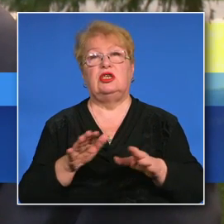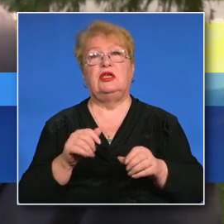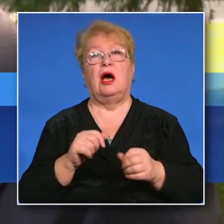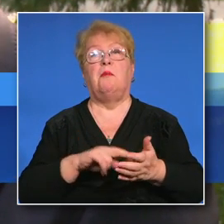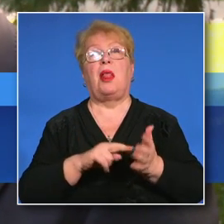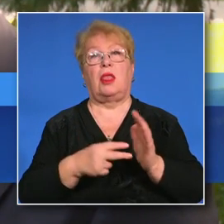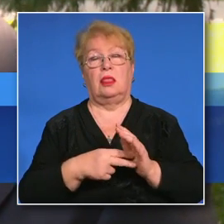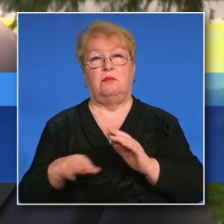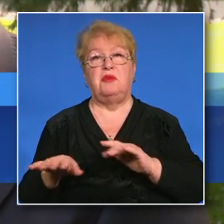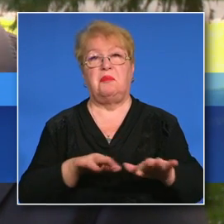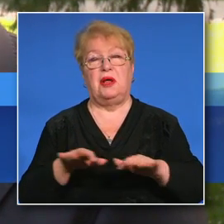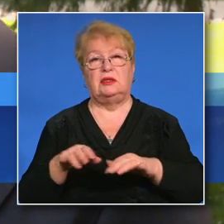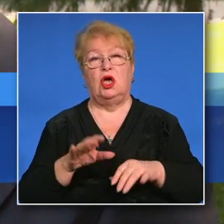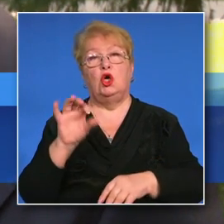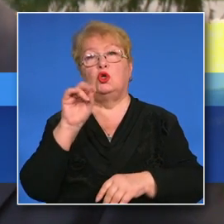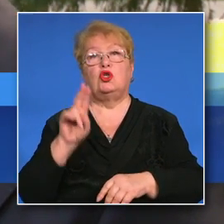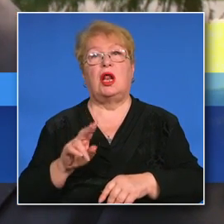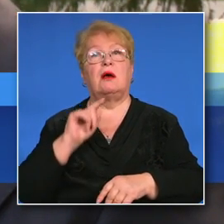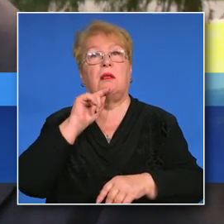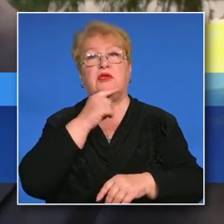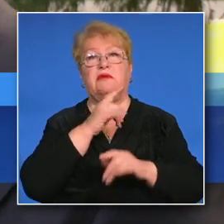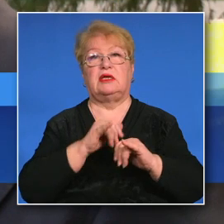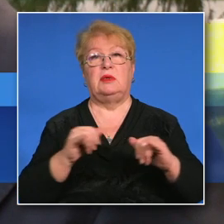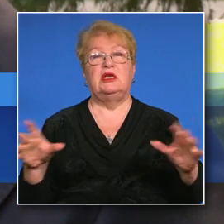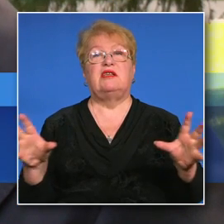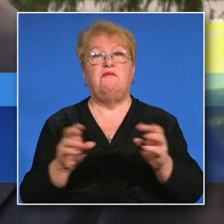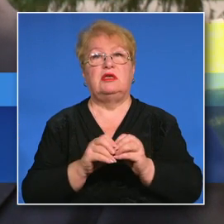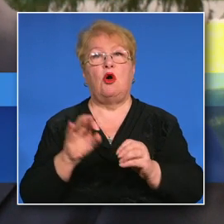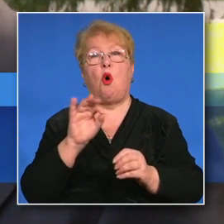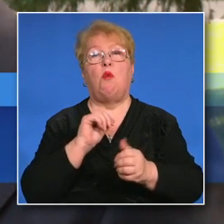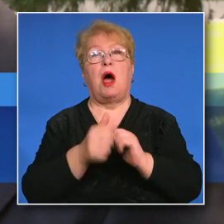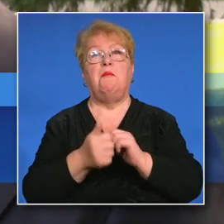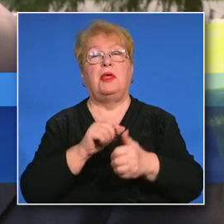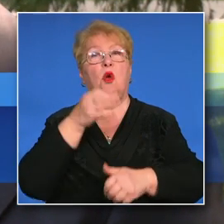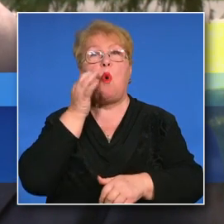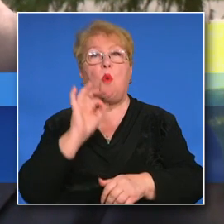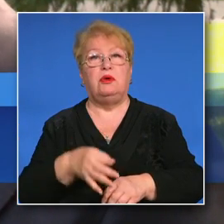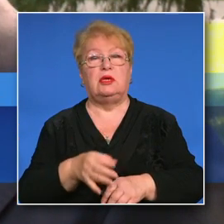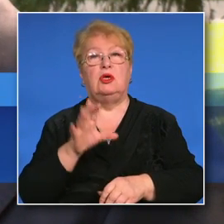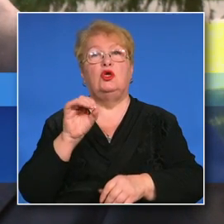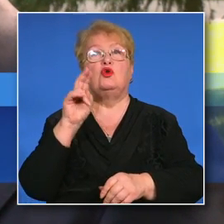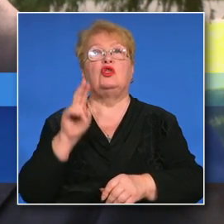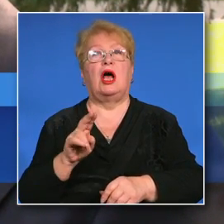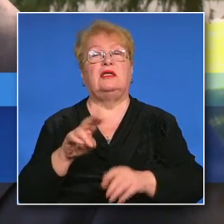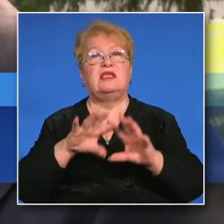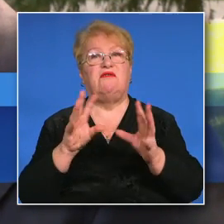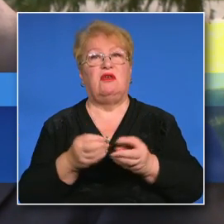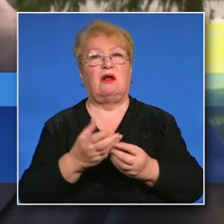план мероприятия о социально-экономическом развитии совместном, об обмене опытом. Это и социальная сфера, наши